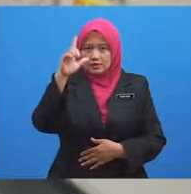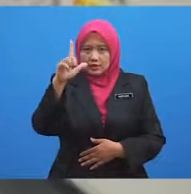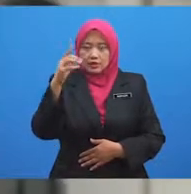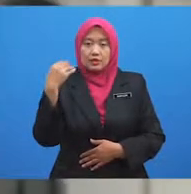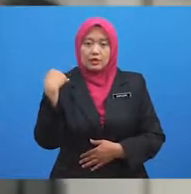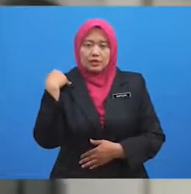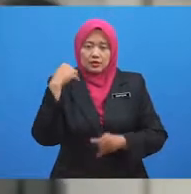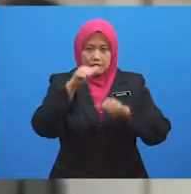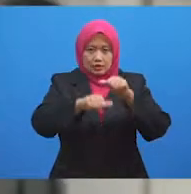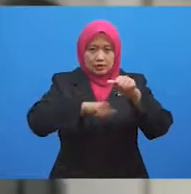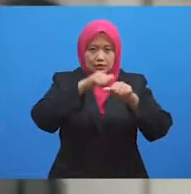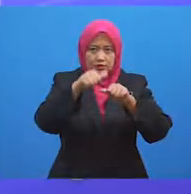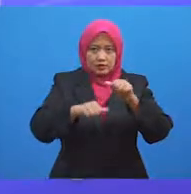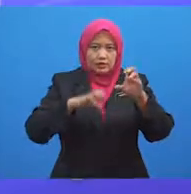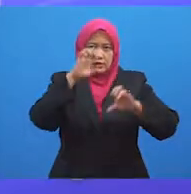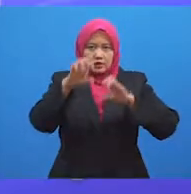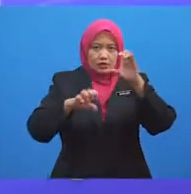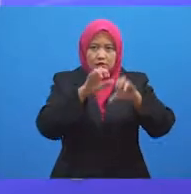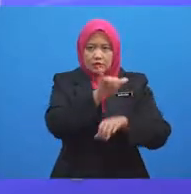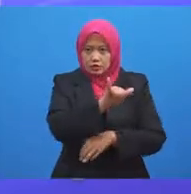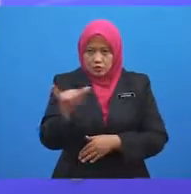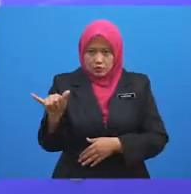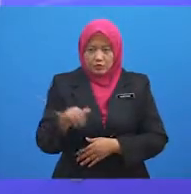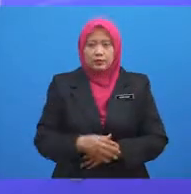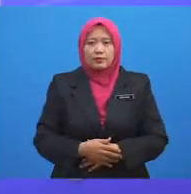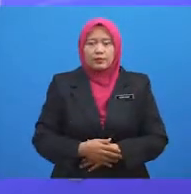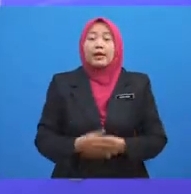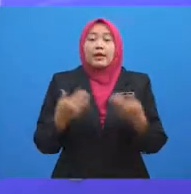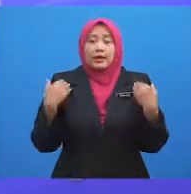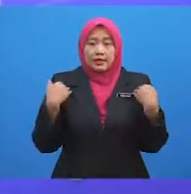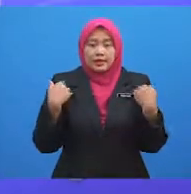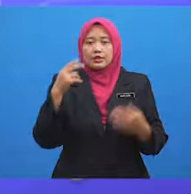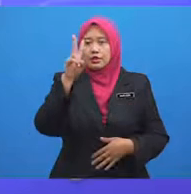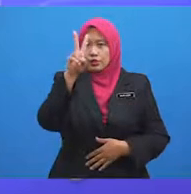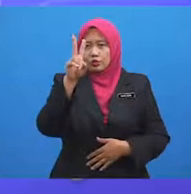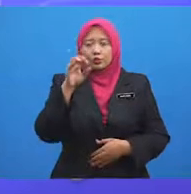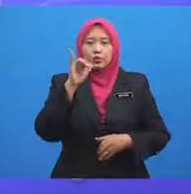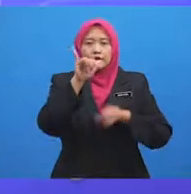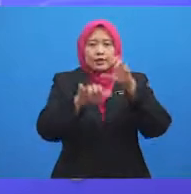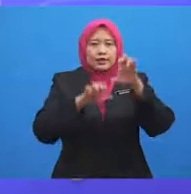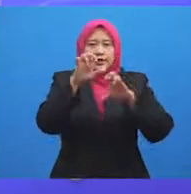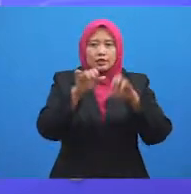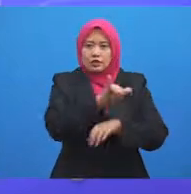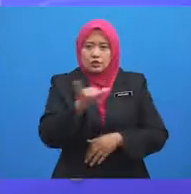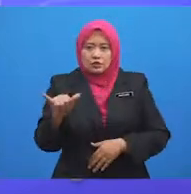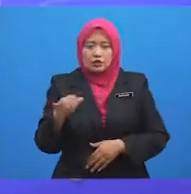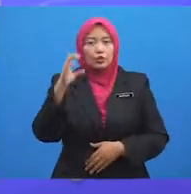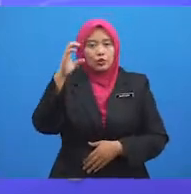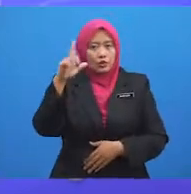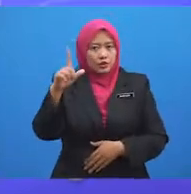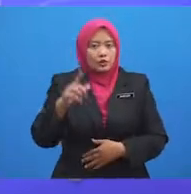isotop? Ya, terdapat dua isotop klorin, iaitu